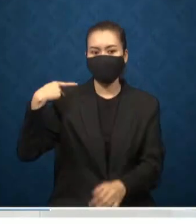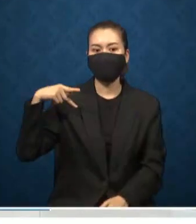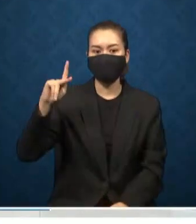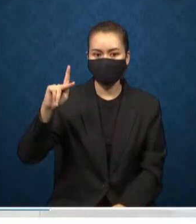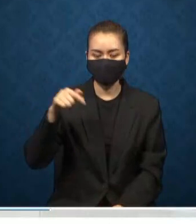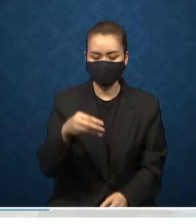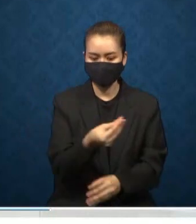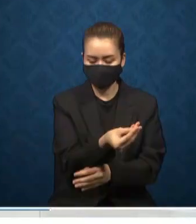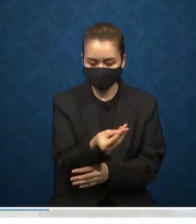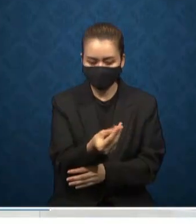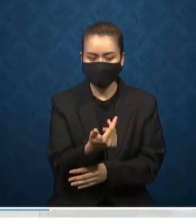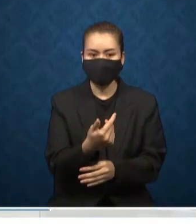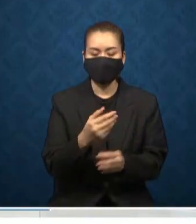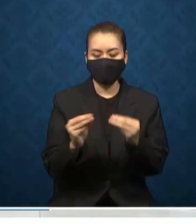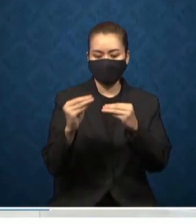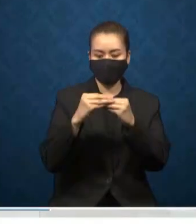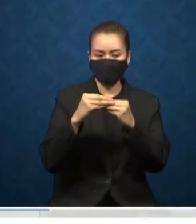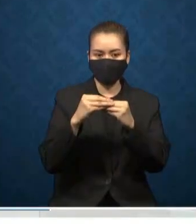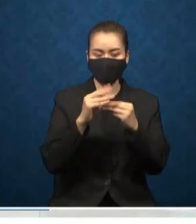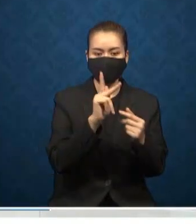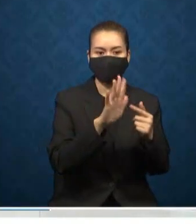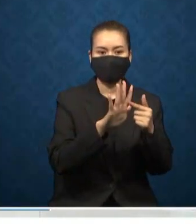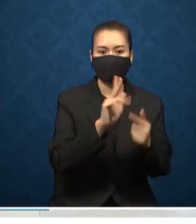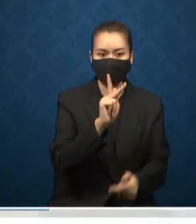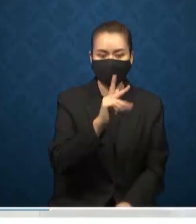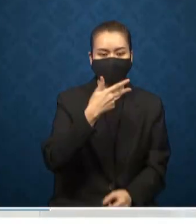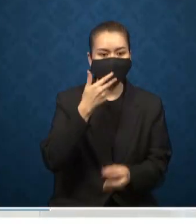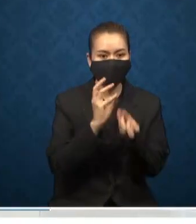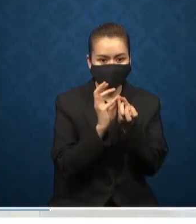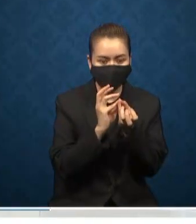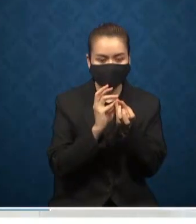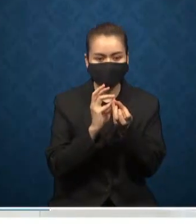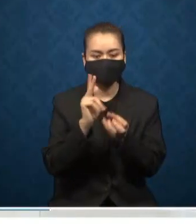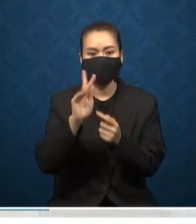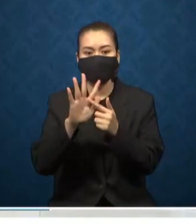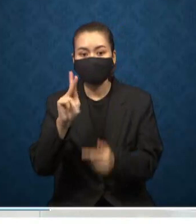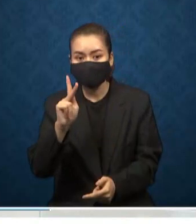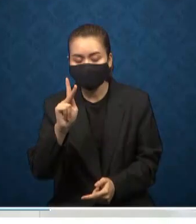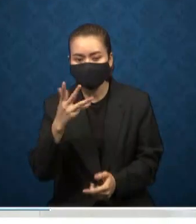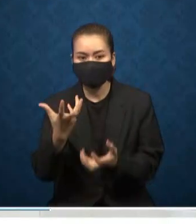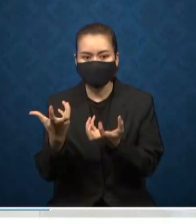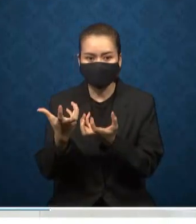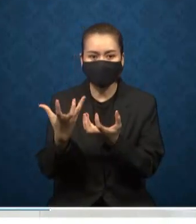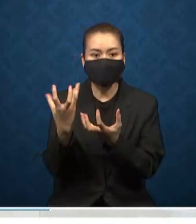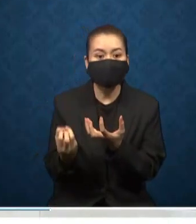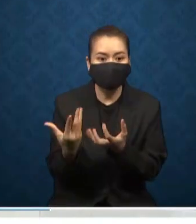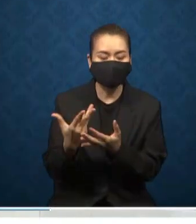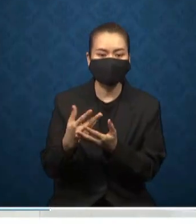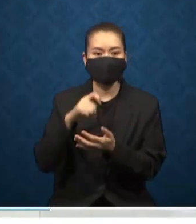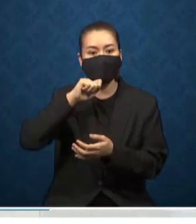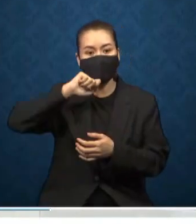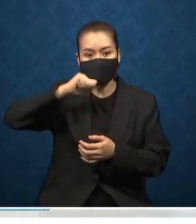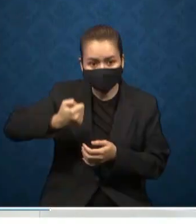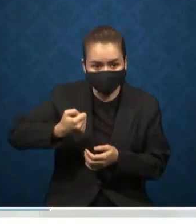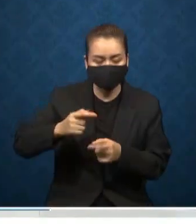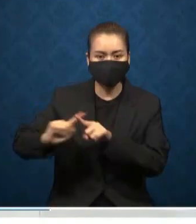ากน้ำตาลกากอ้อยและให้หมายรวมถึงผลพลอยได้อื่นใดนะครับที่ได้จากการผลิตน้ำตาลทราย